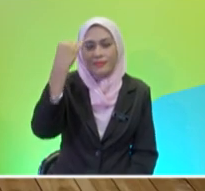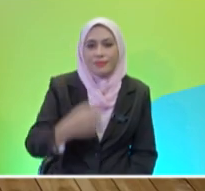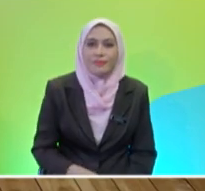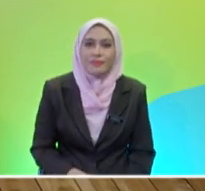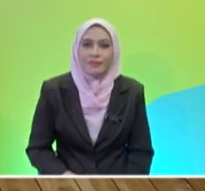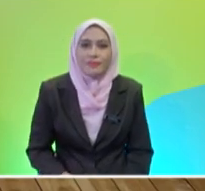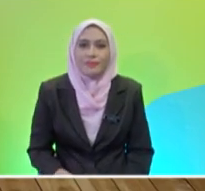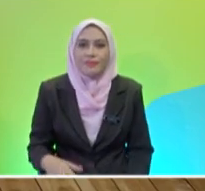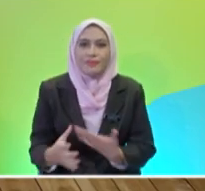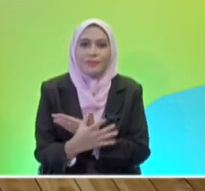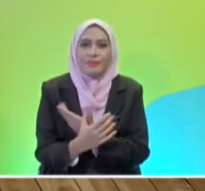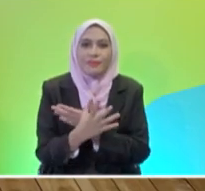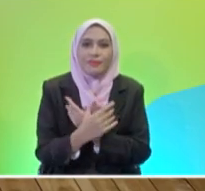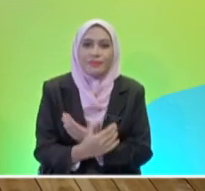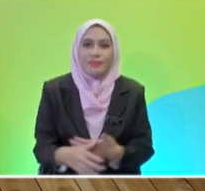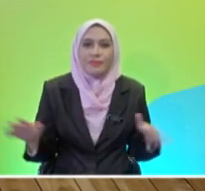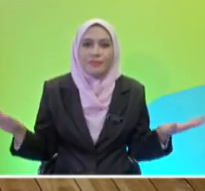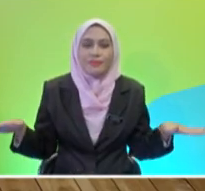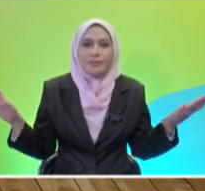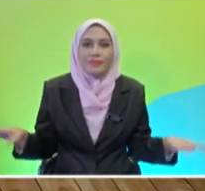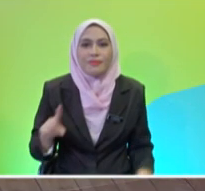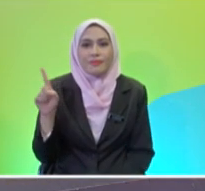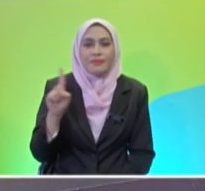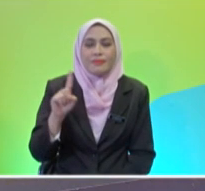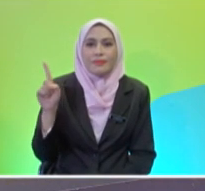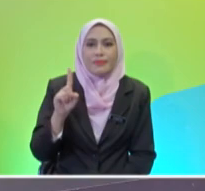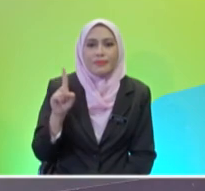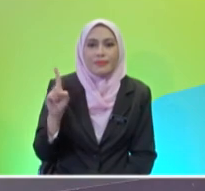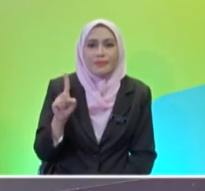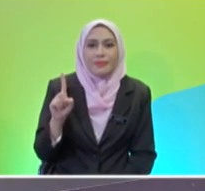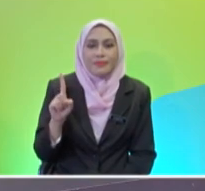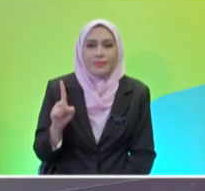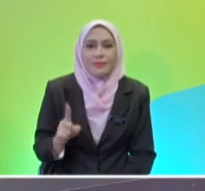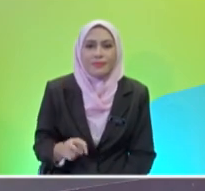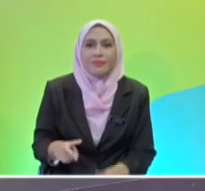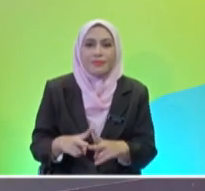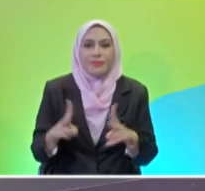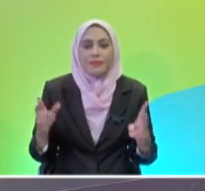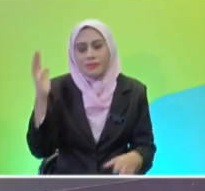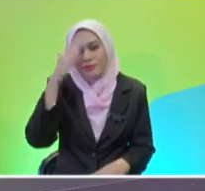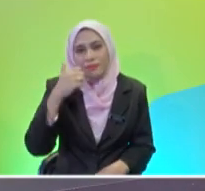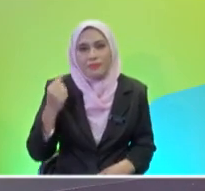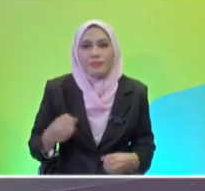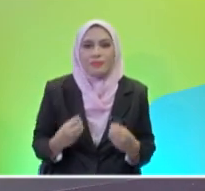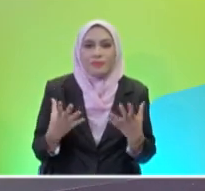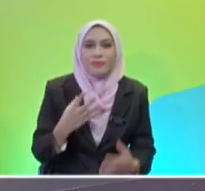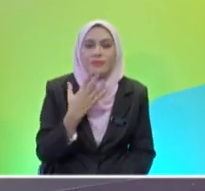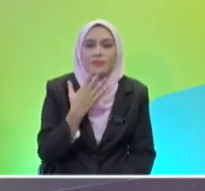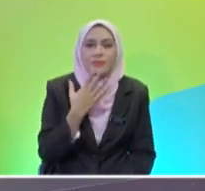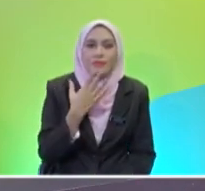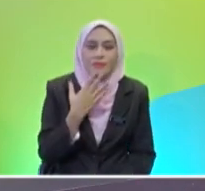indah. Rama-rama terbang merata. Sungguh cantik aneka